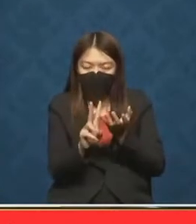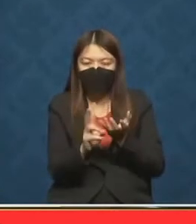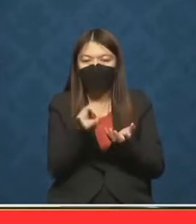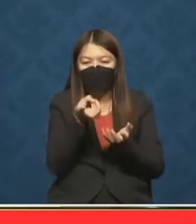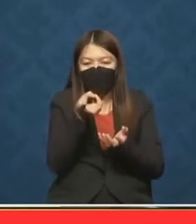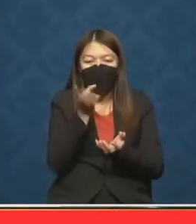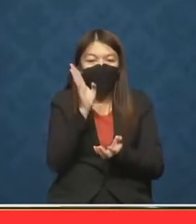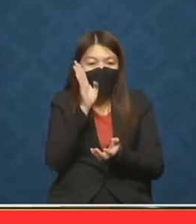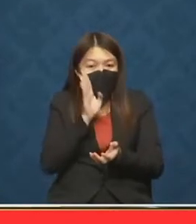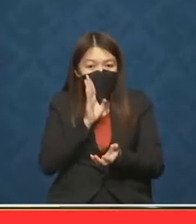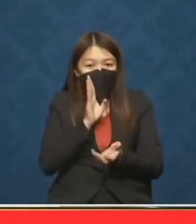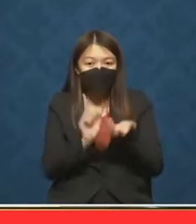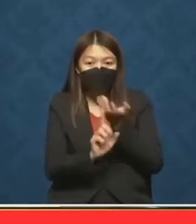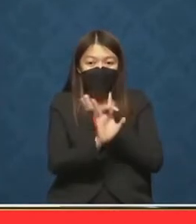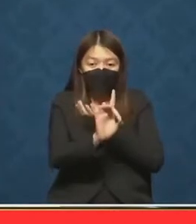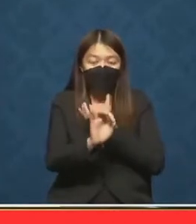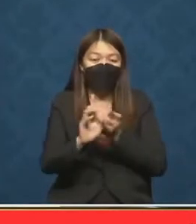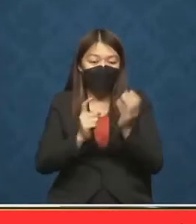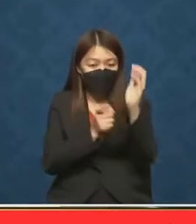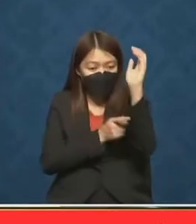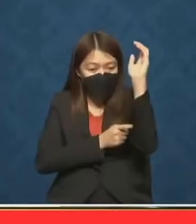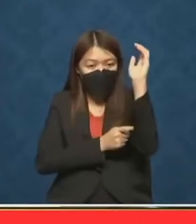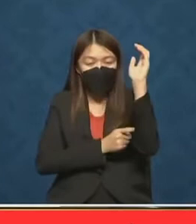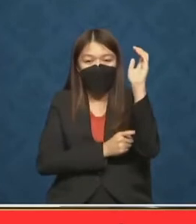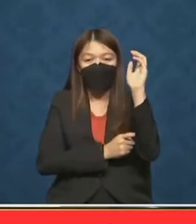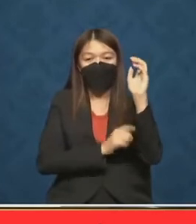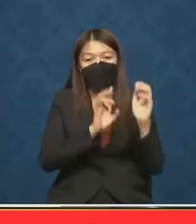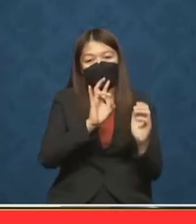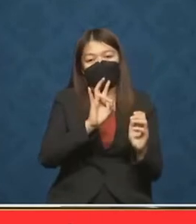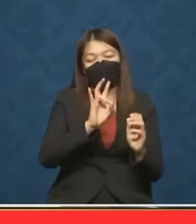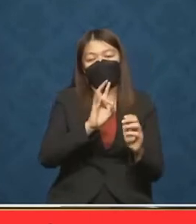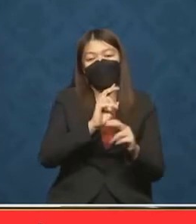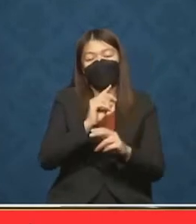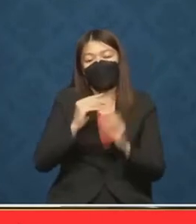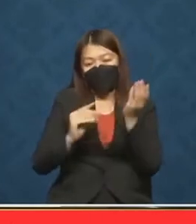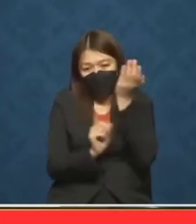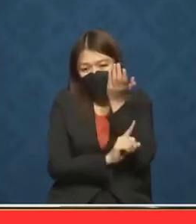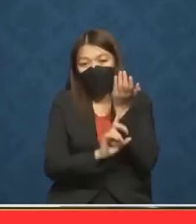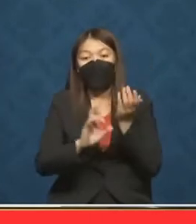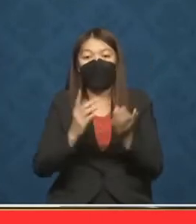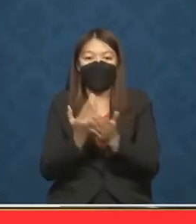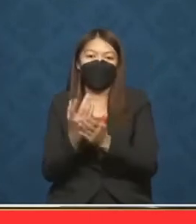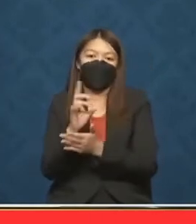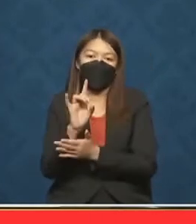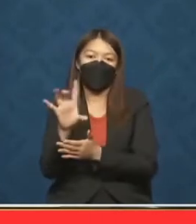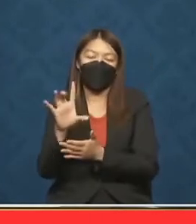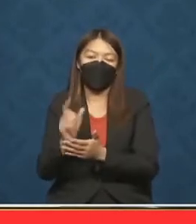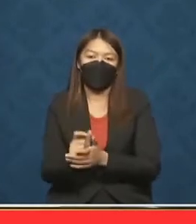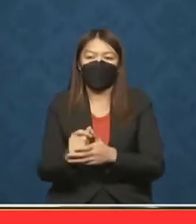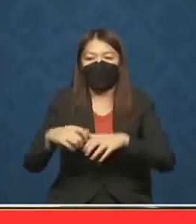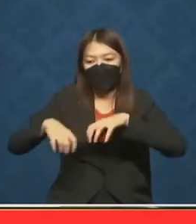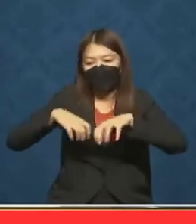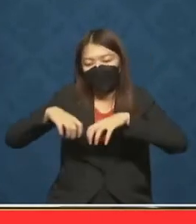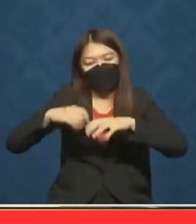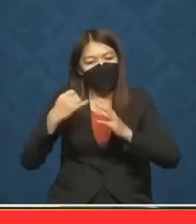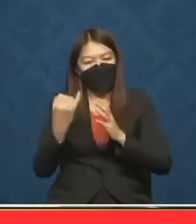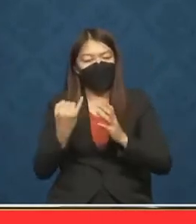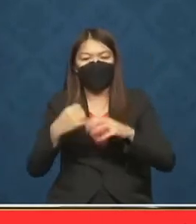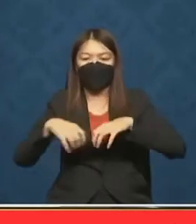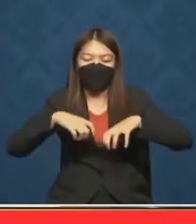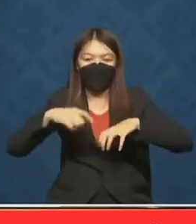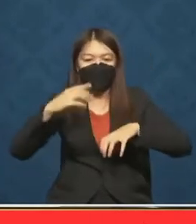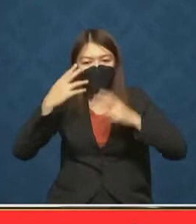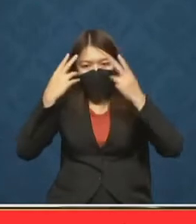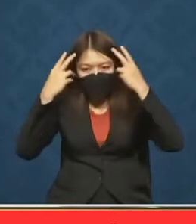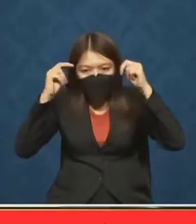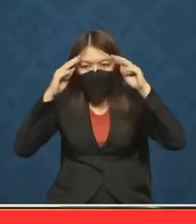กิโลละ 8ยางพลา 700 ท่ประทานทเขารบครับนี่เป็นผลพวงจากนายกรธมณ pirates ปริหารประเทศไม่เป็นท่าน